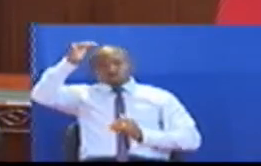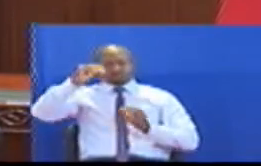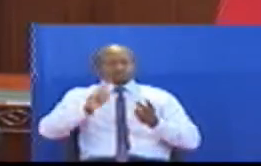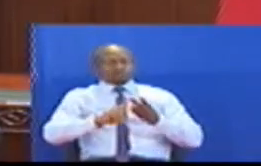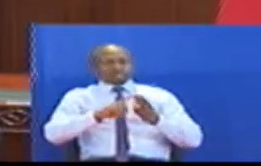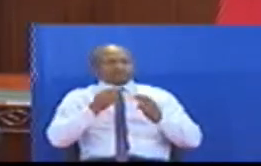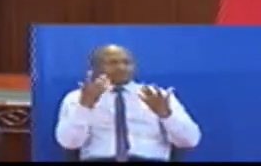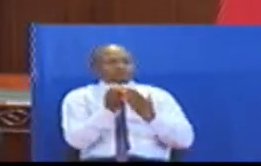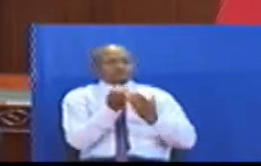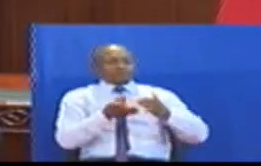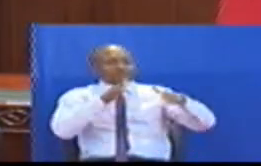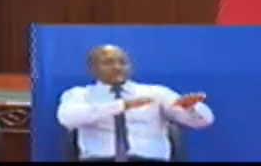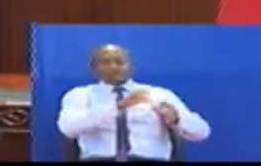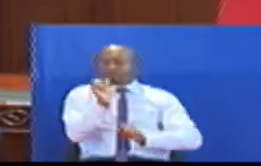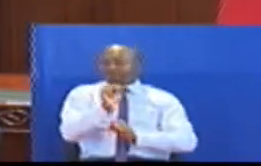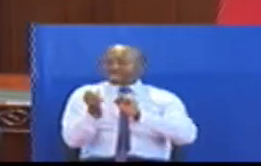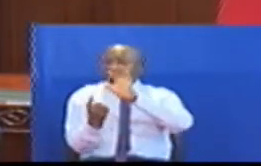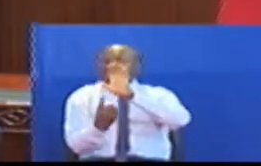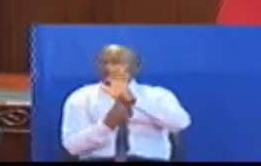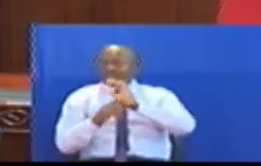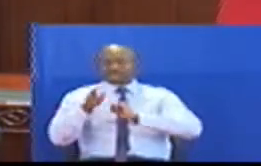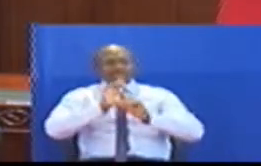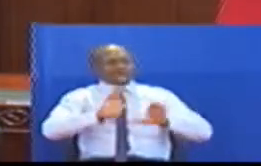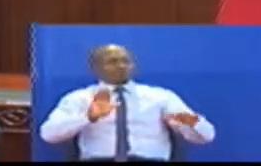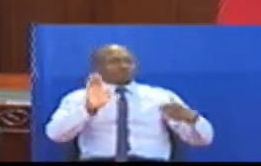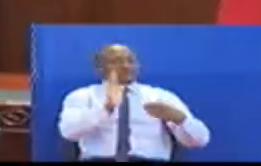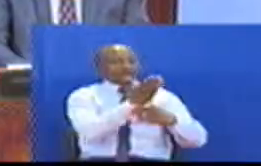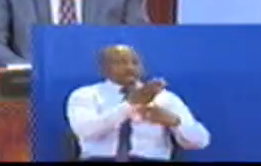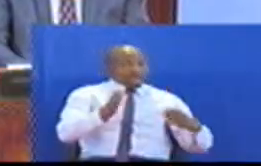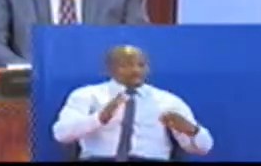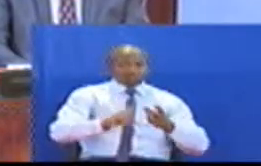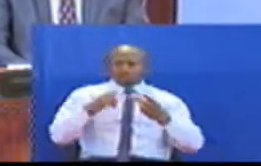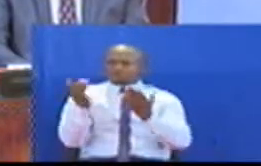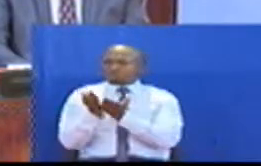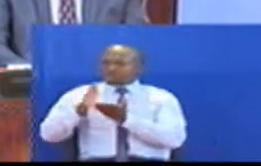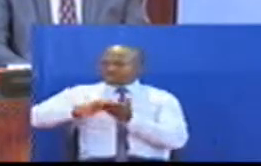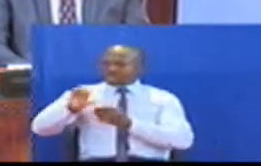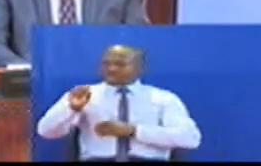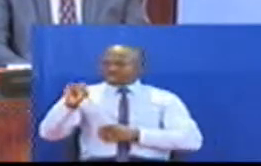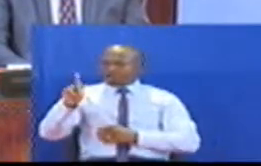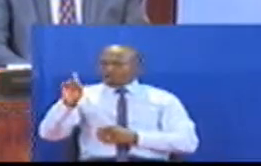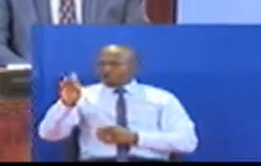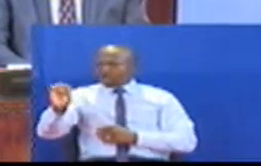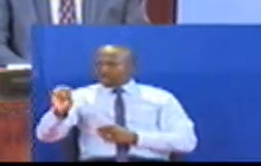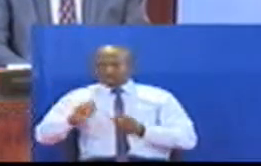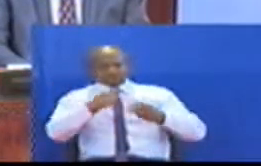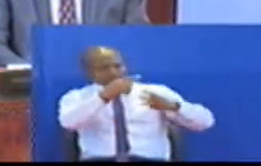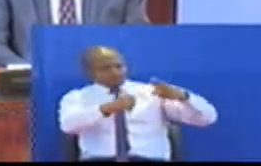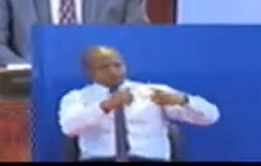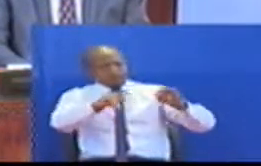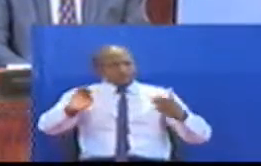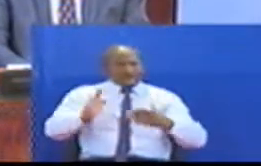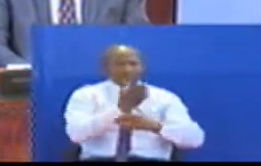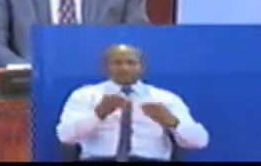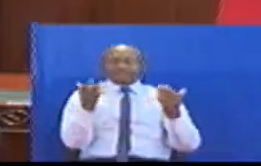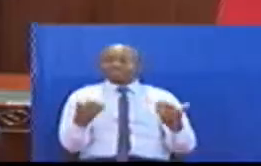Sita zimekarabatiwa. Shule ya msingi Sikonge na shule ya msingi Chabutwa imekarabatiwa, sasa ni mpya kabisa. Kwa